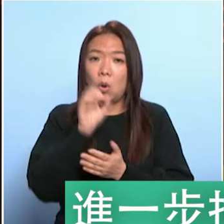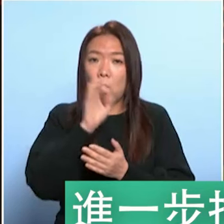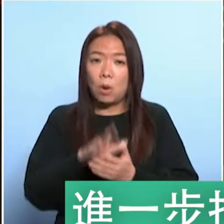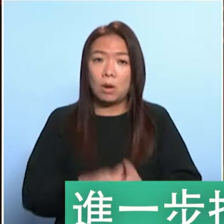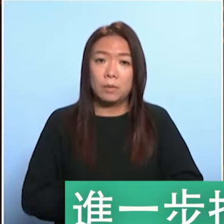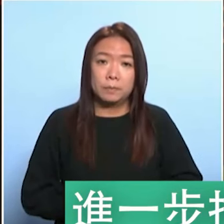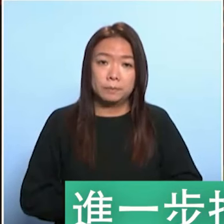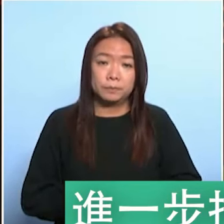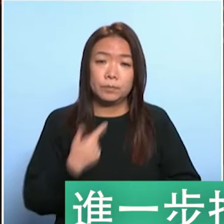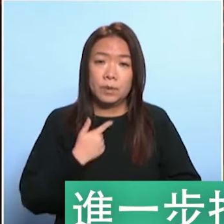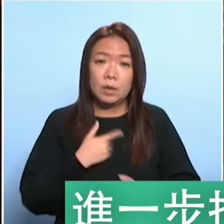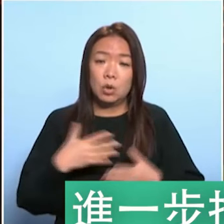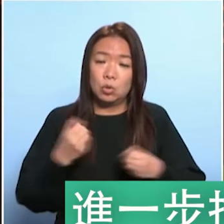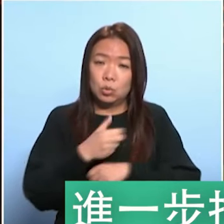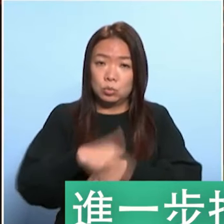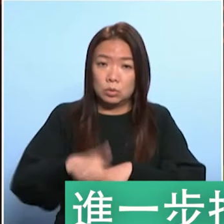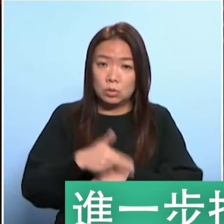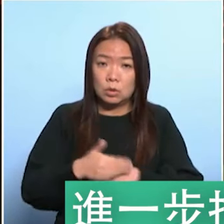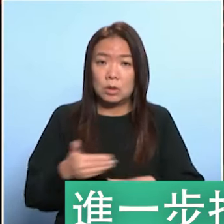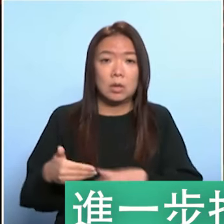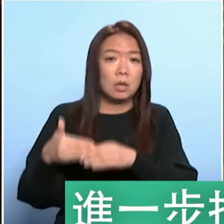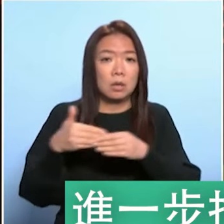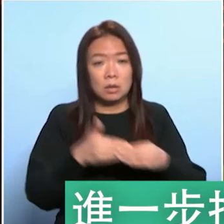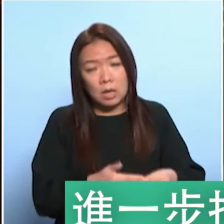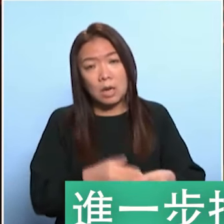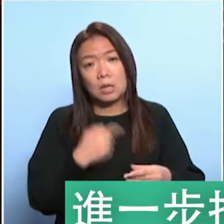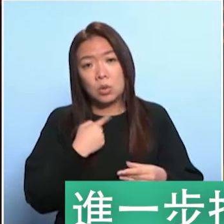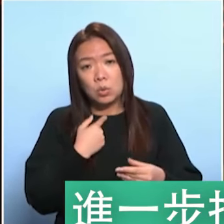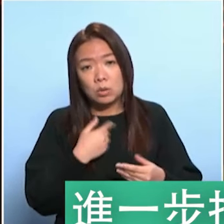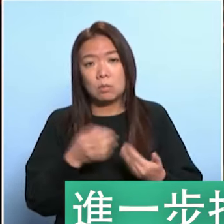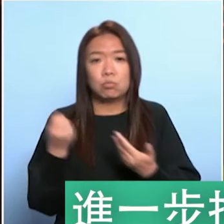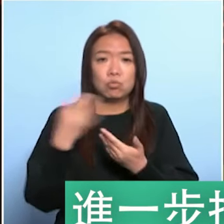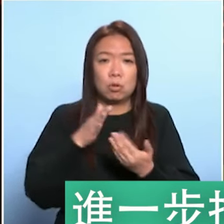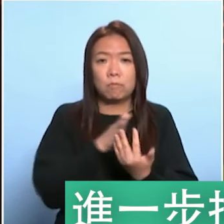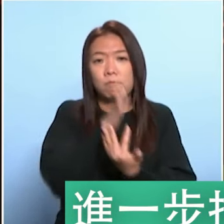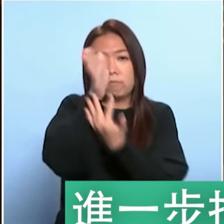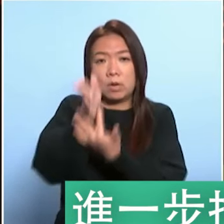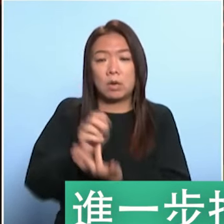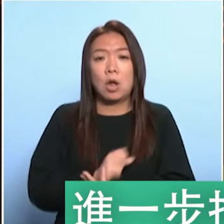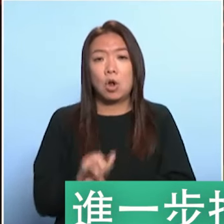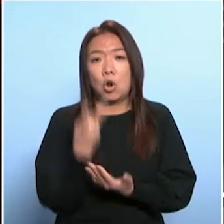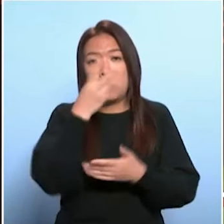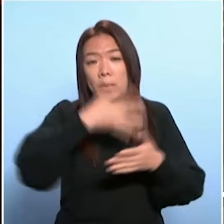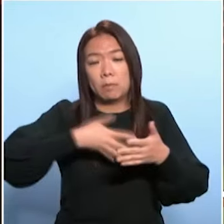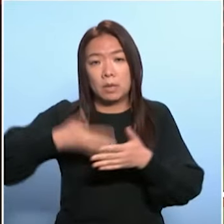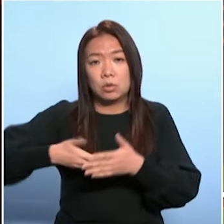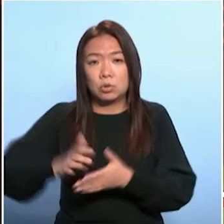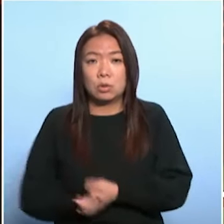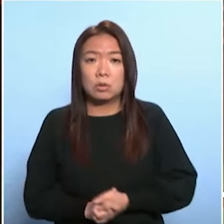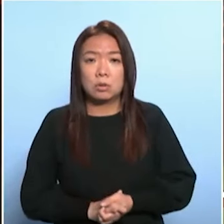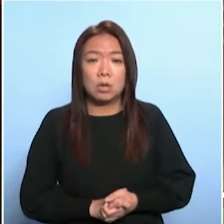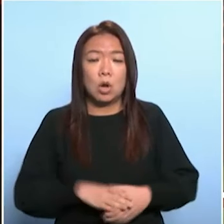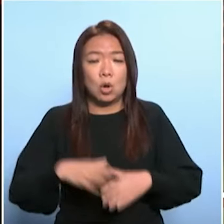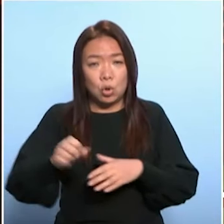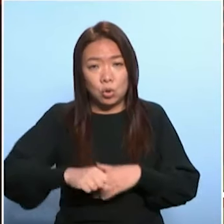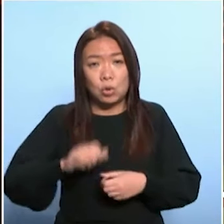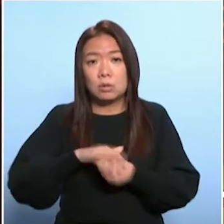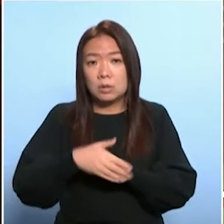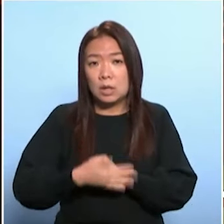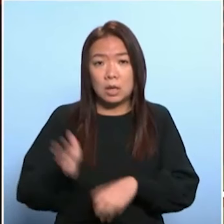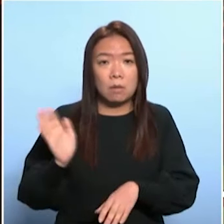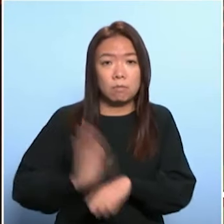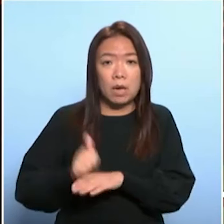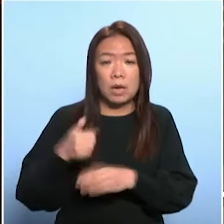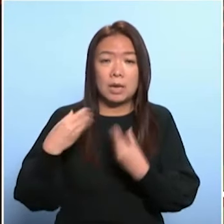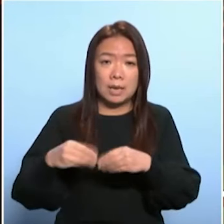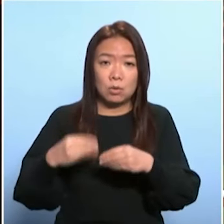出要統籌做好引進來和走出去兩篇大文章，有效利用世界一流教育